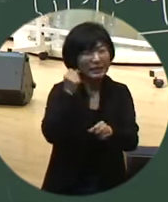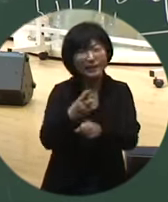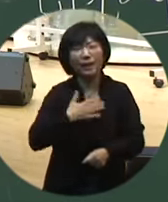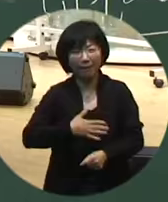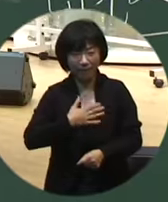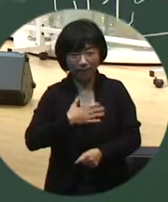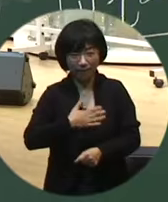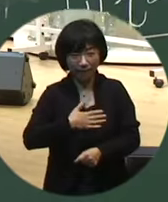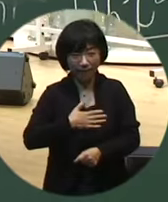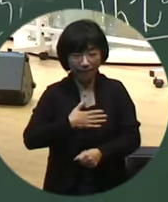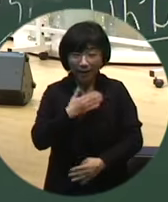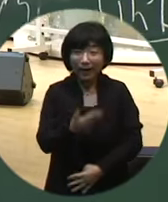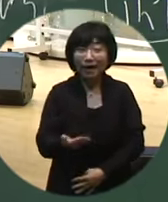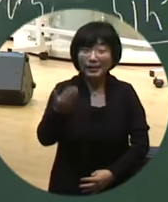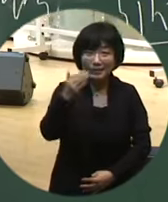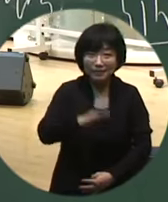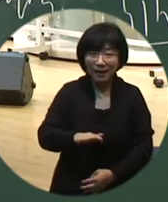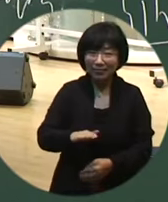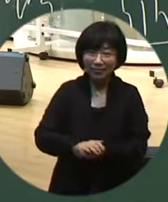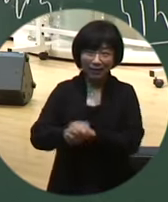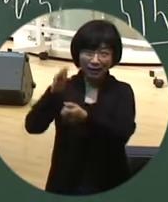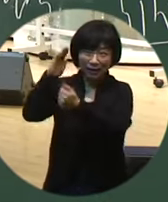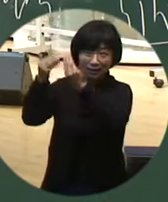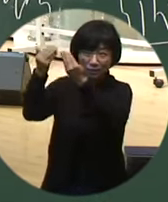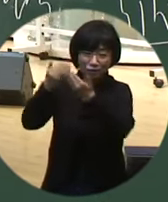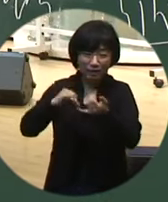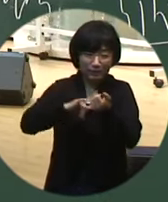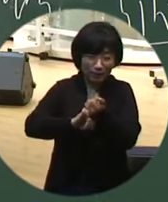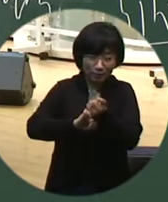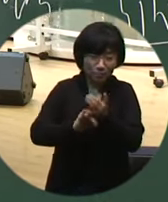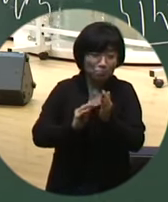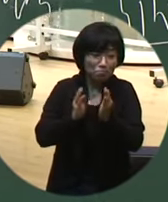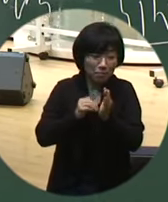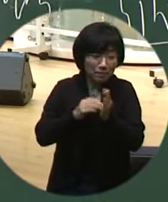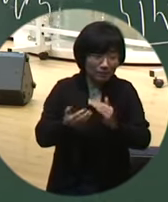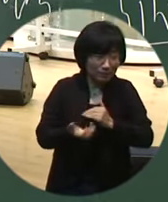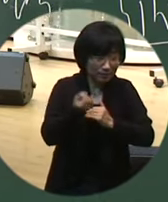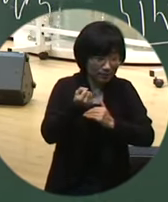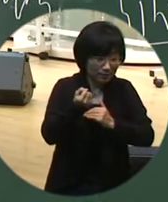But we still have this promise. 우리에게는 비밀이 있잖아요. We have the mystery. 그리스도